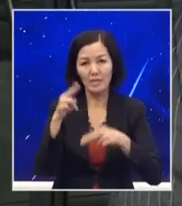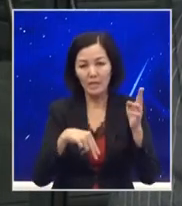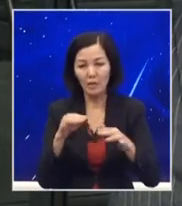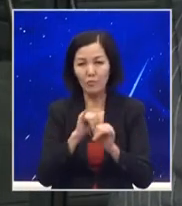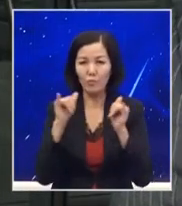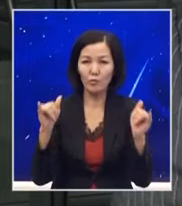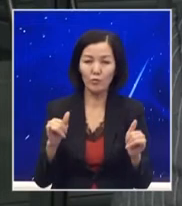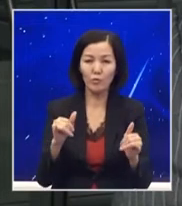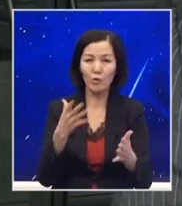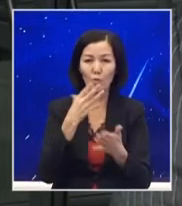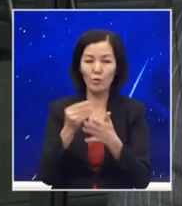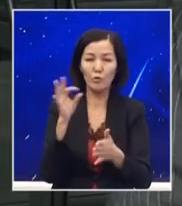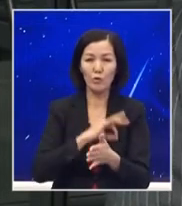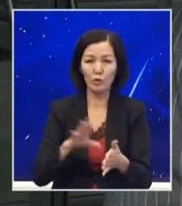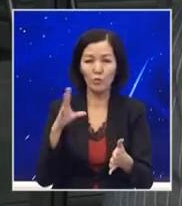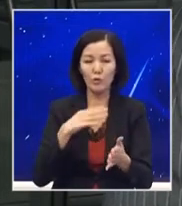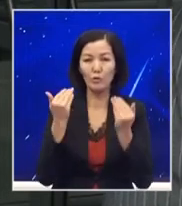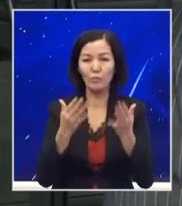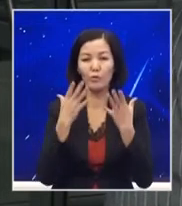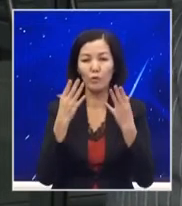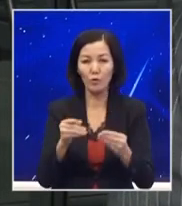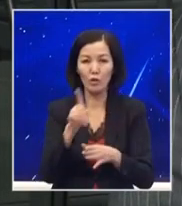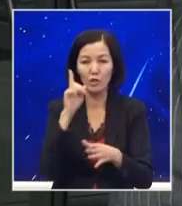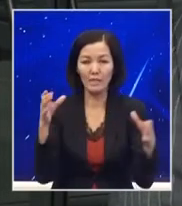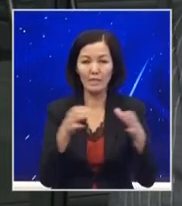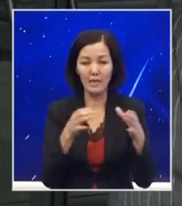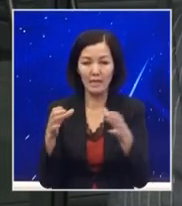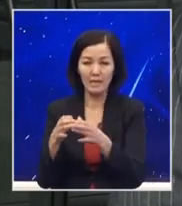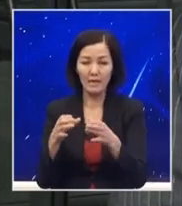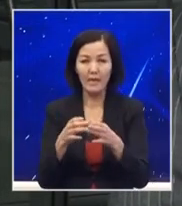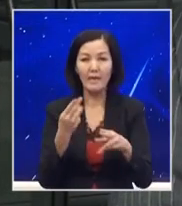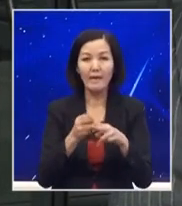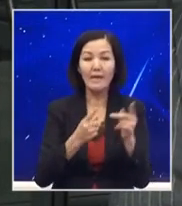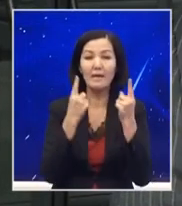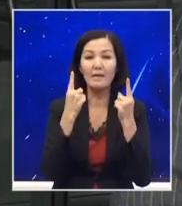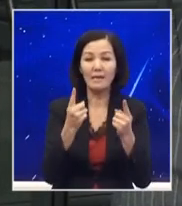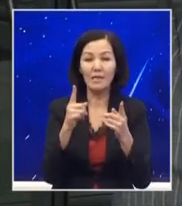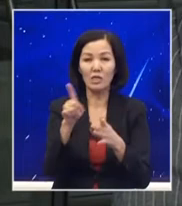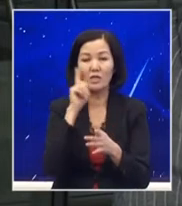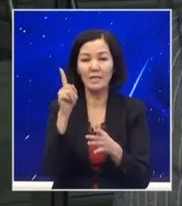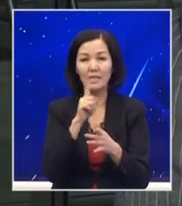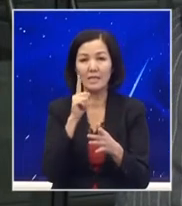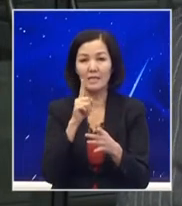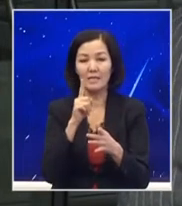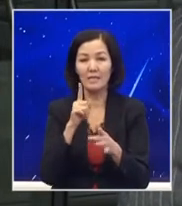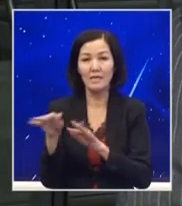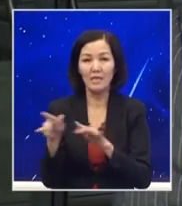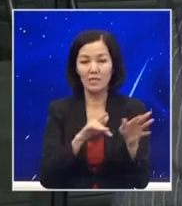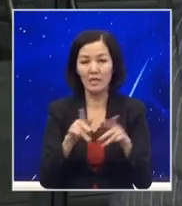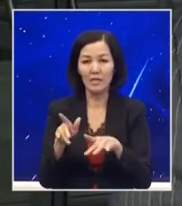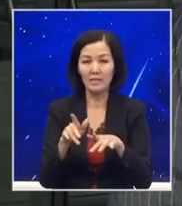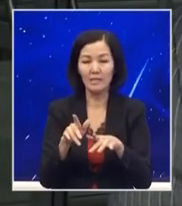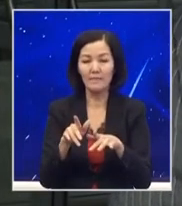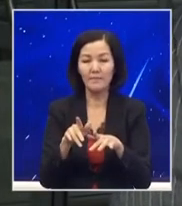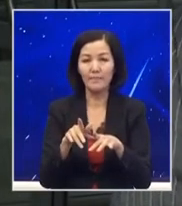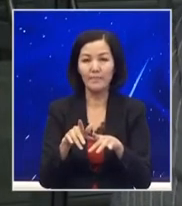гүлденуіне өзінің үлесін қосты. Бүгінгі күннен жасыл ел айтатын болсақ, ол ең ірі жастар ұйымдарының бірі болып табылады. Қазақстанда және